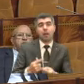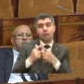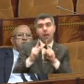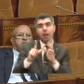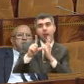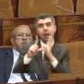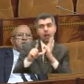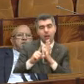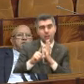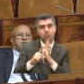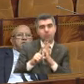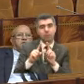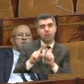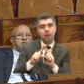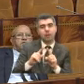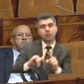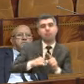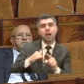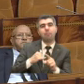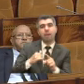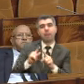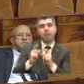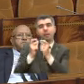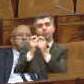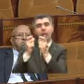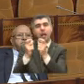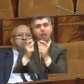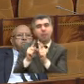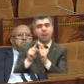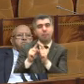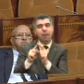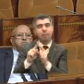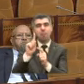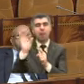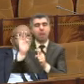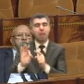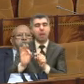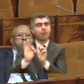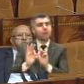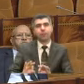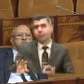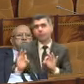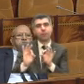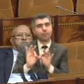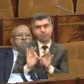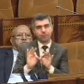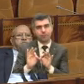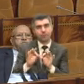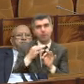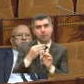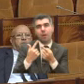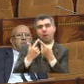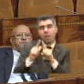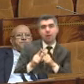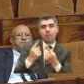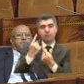ديال المقاول الذاتي ما حقق ليناش الاهداف المرجوه، ولا سيما ديناميه التشغيل الذاتي خصوصا